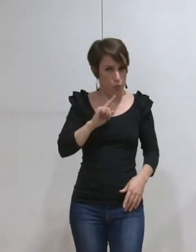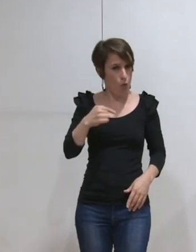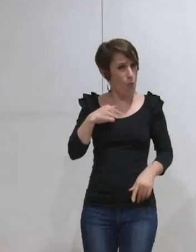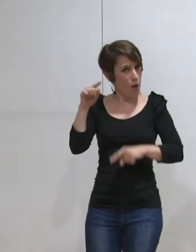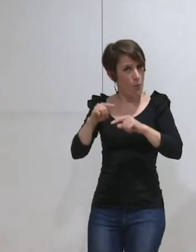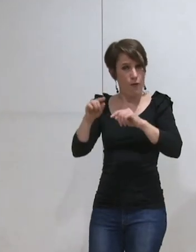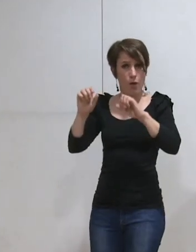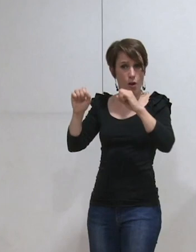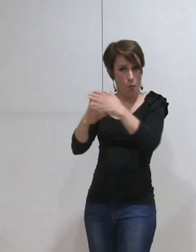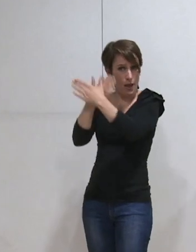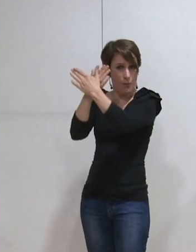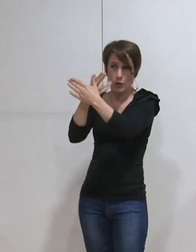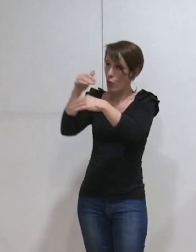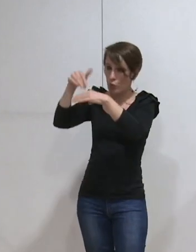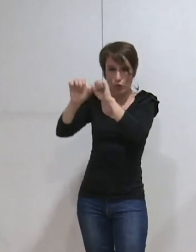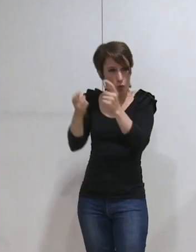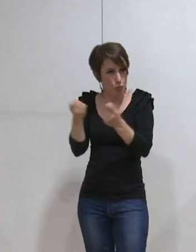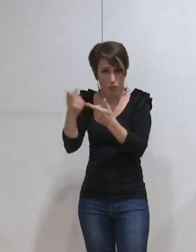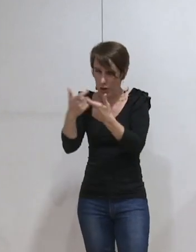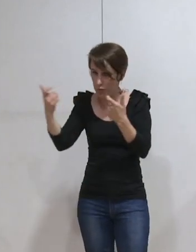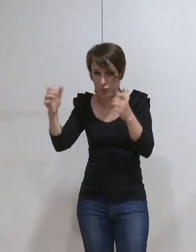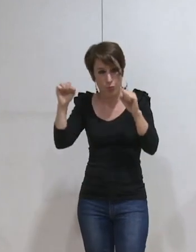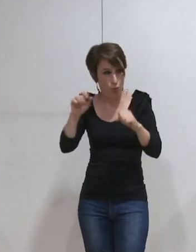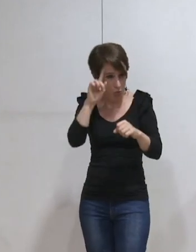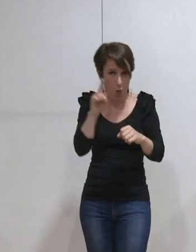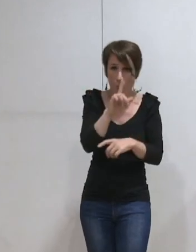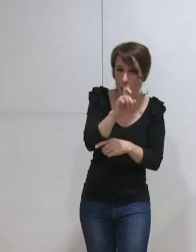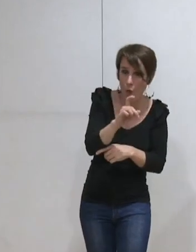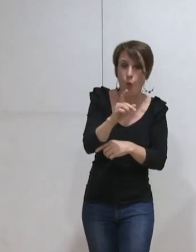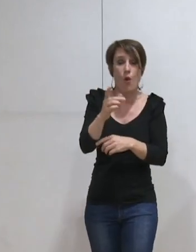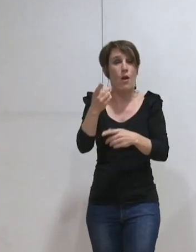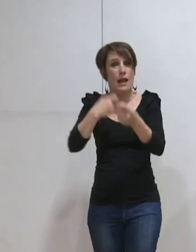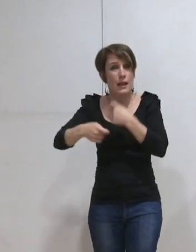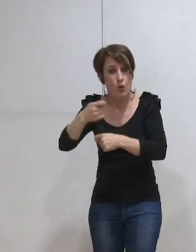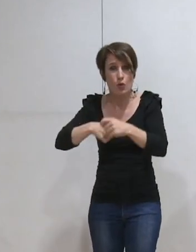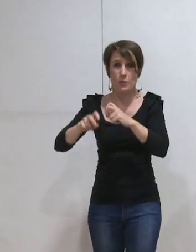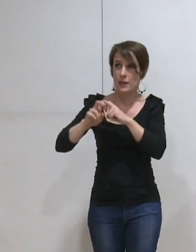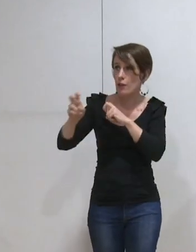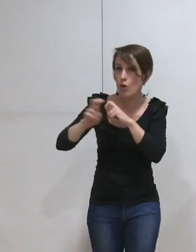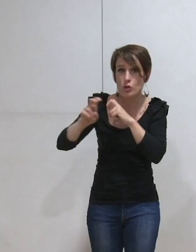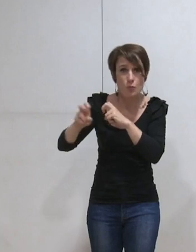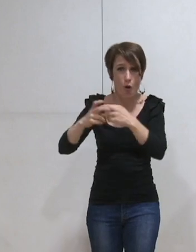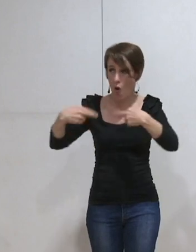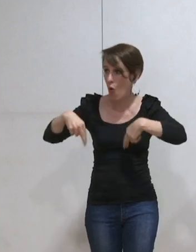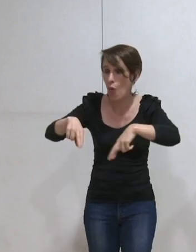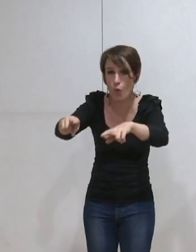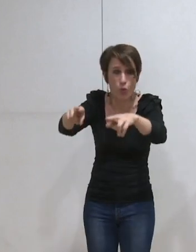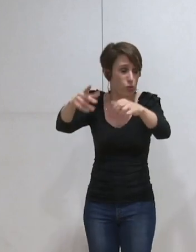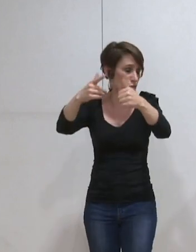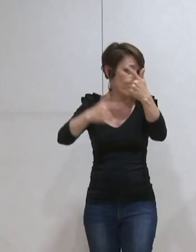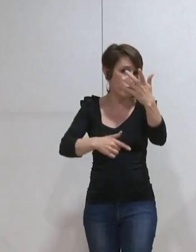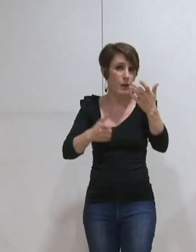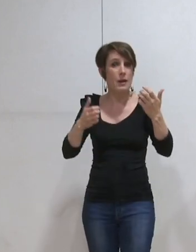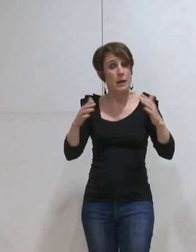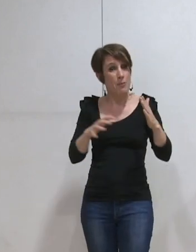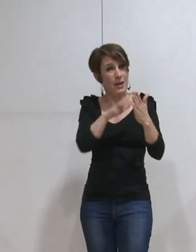sujets dont l'eau fait d'ailleurs partie au même titre que l'économie les transports laavirie mais l'expression ée